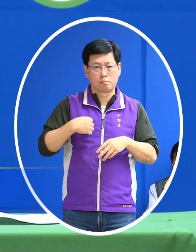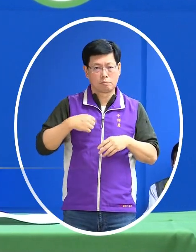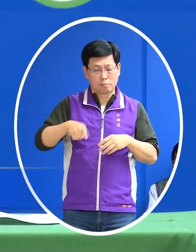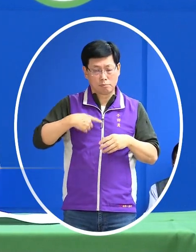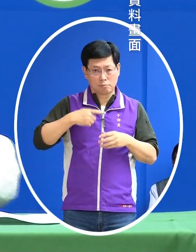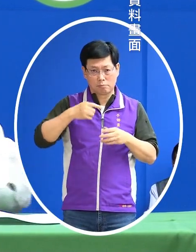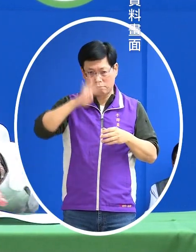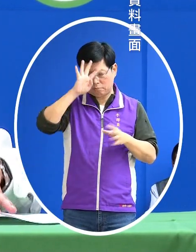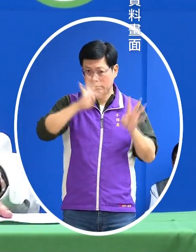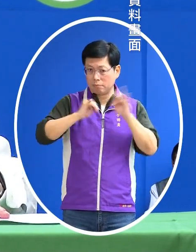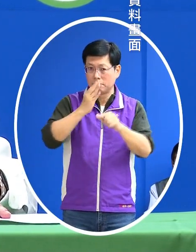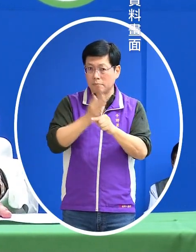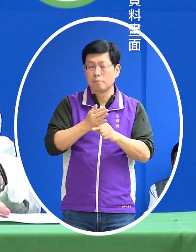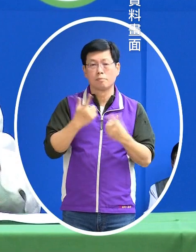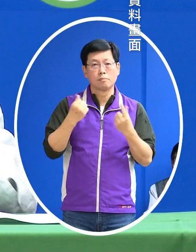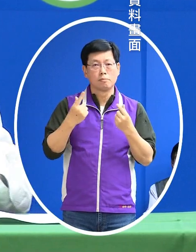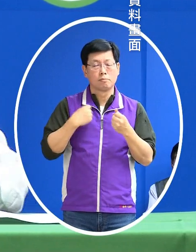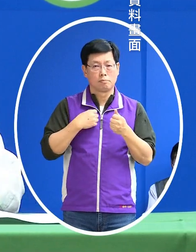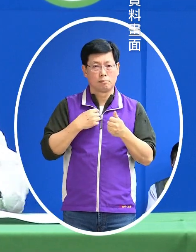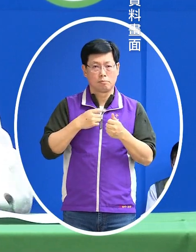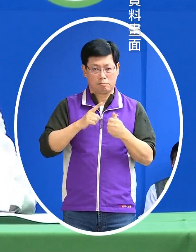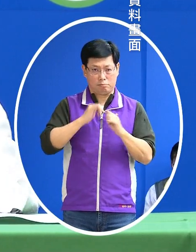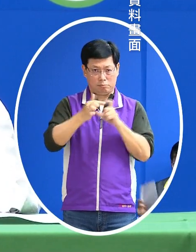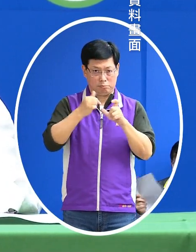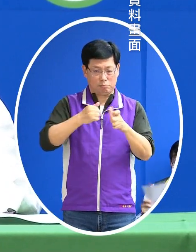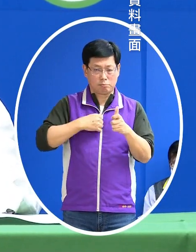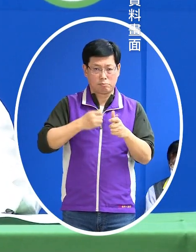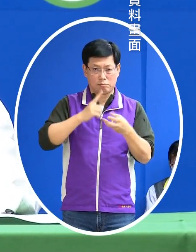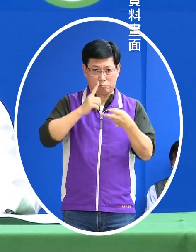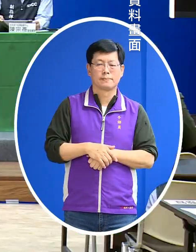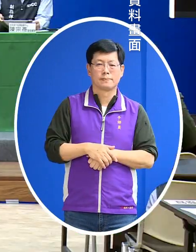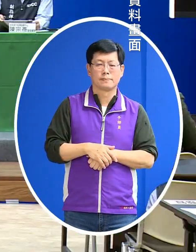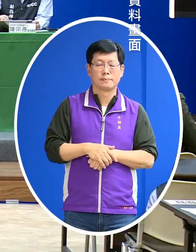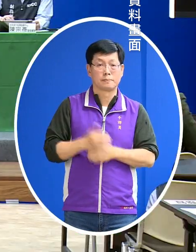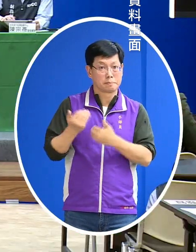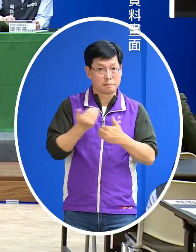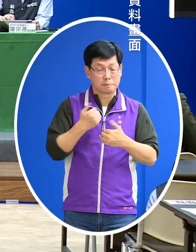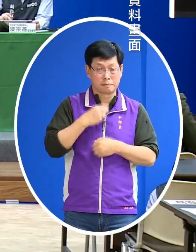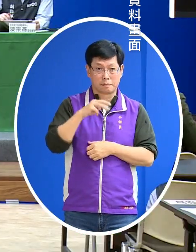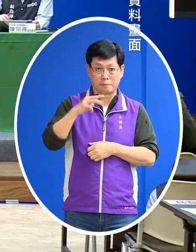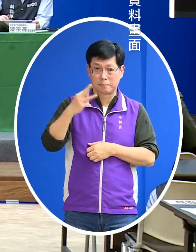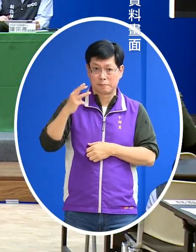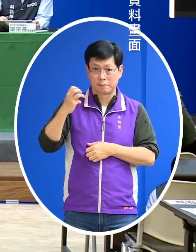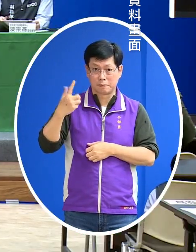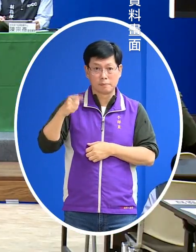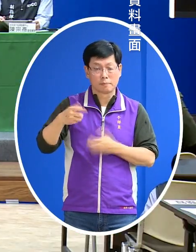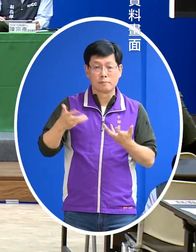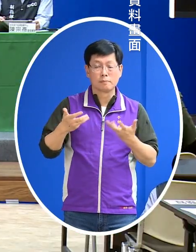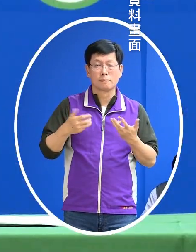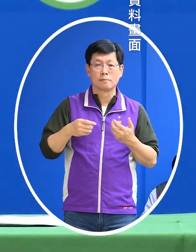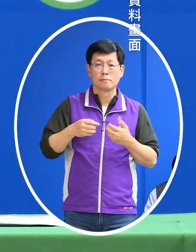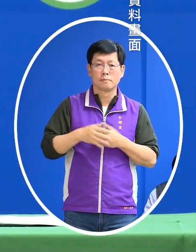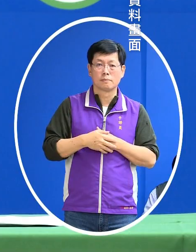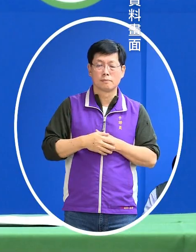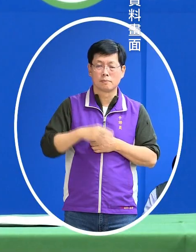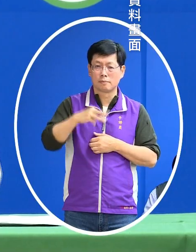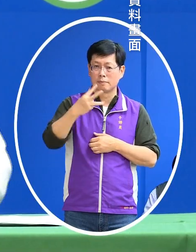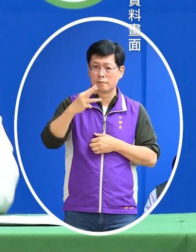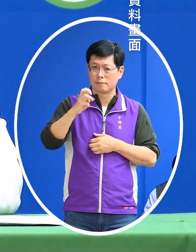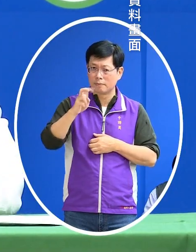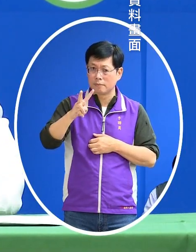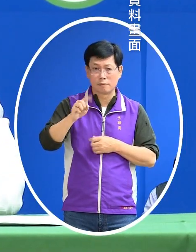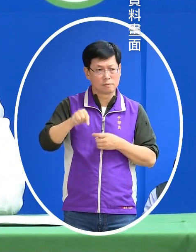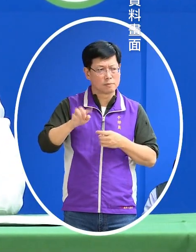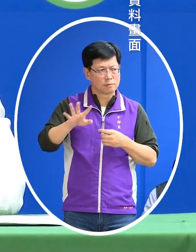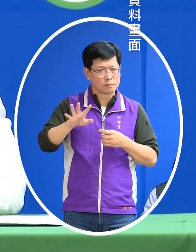传开议调。 案三三六是一名北部高级社区女保全，目前感染源不明，媒体关注是否潜藏无